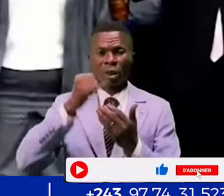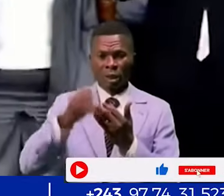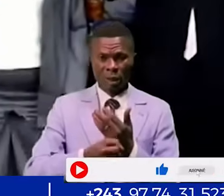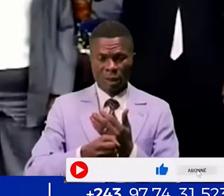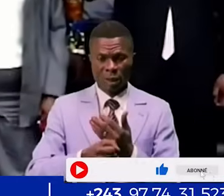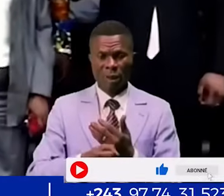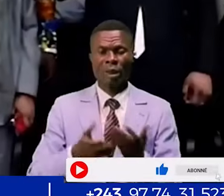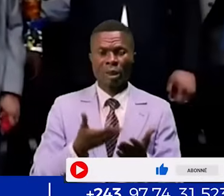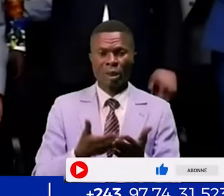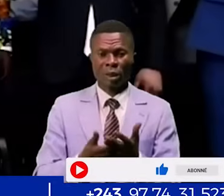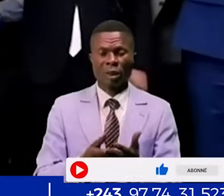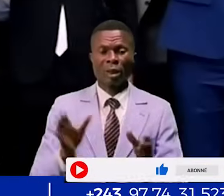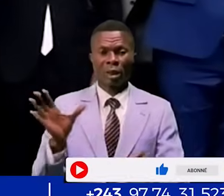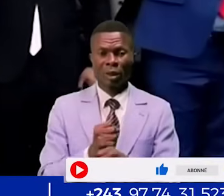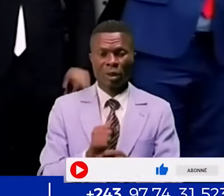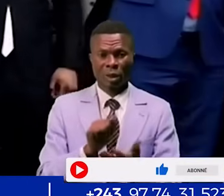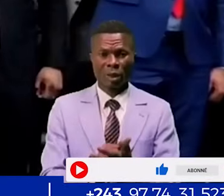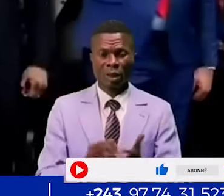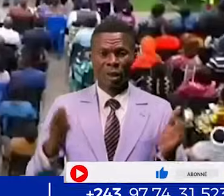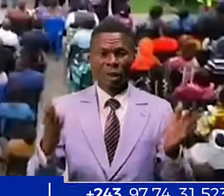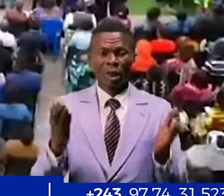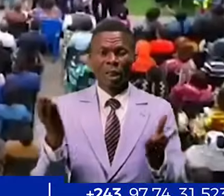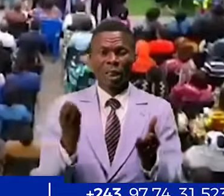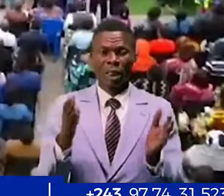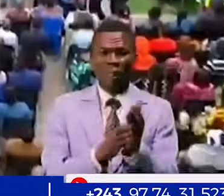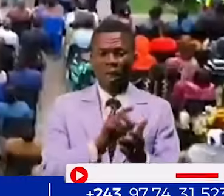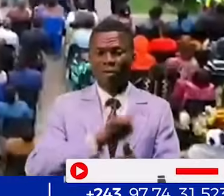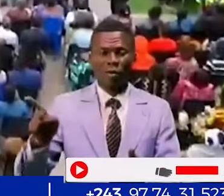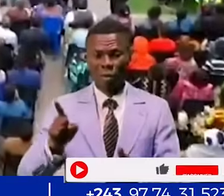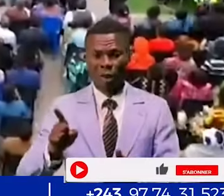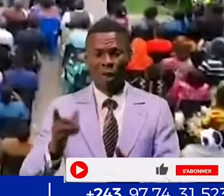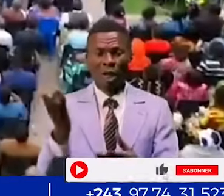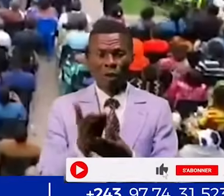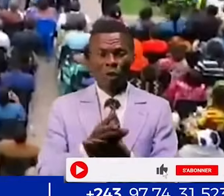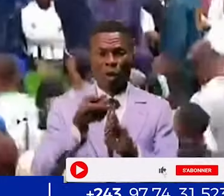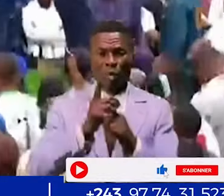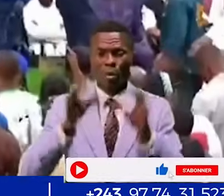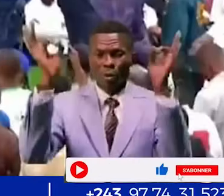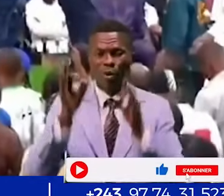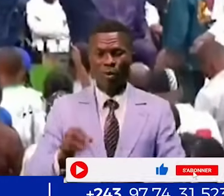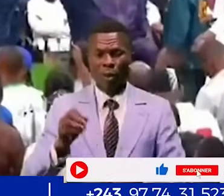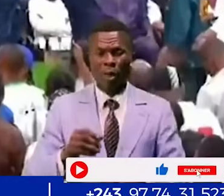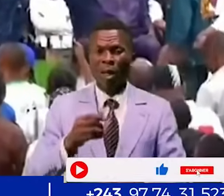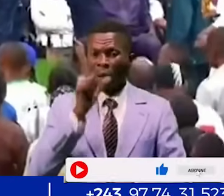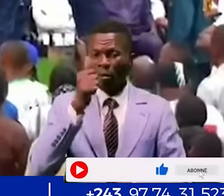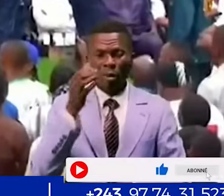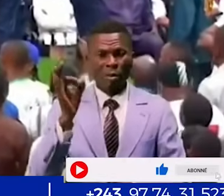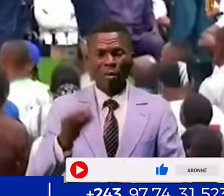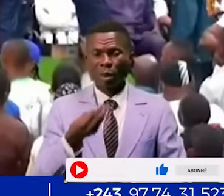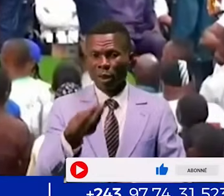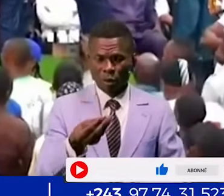rendre publiques ses conclusions. Plus de 9000 dossiers venus de toutes les fédérations de l'UDPS, à l'exception de Mai Ndombé, ont